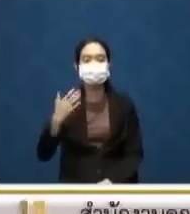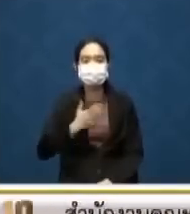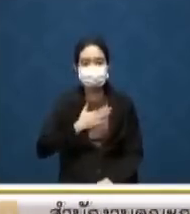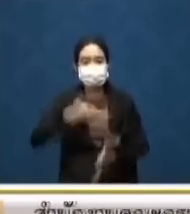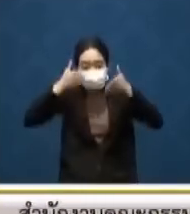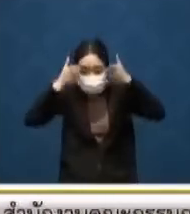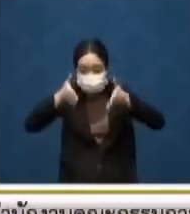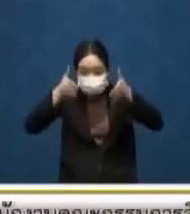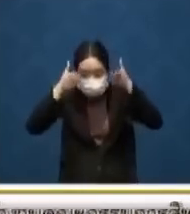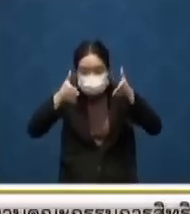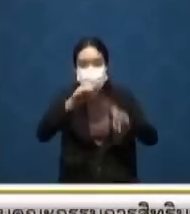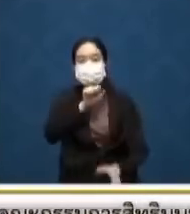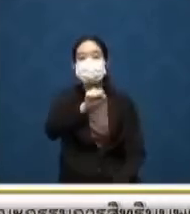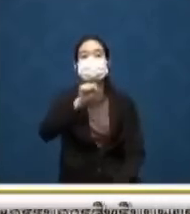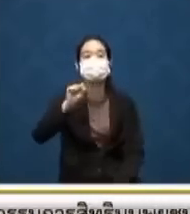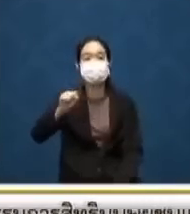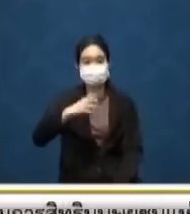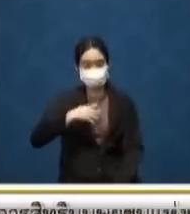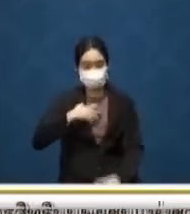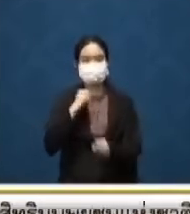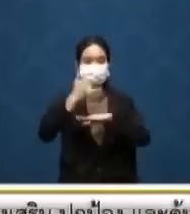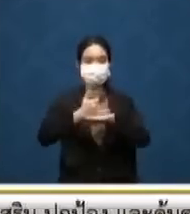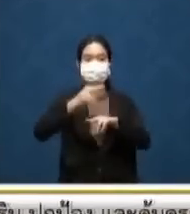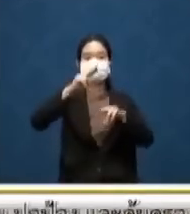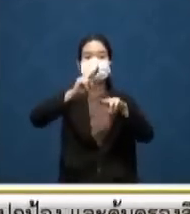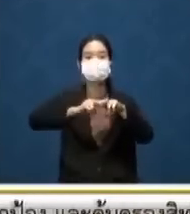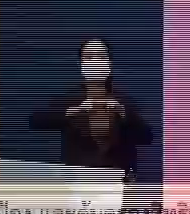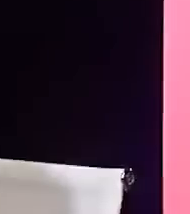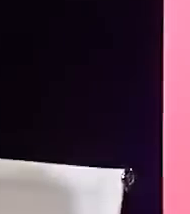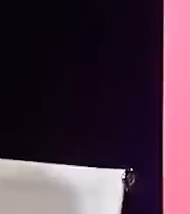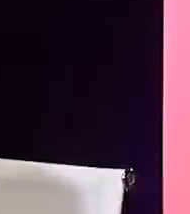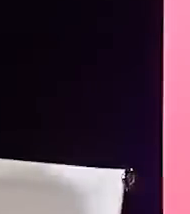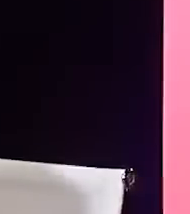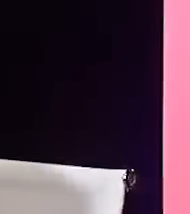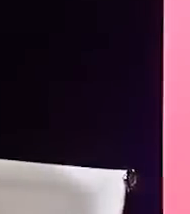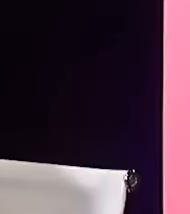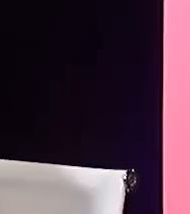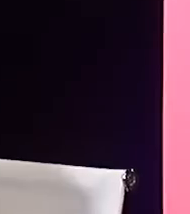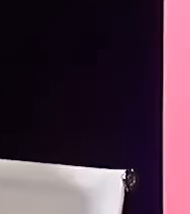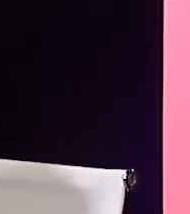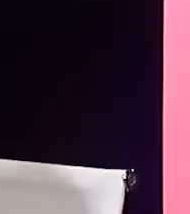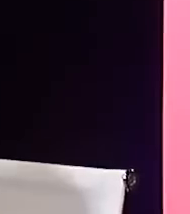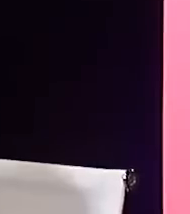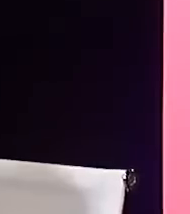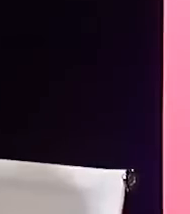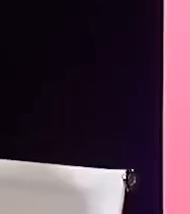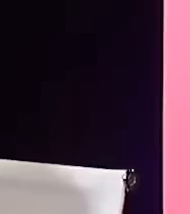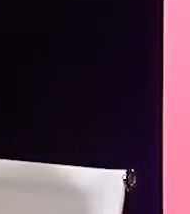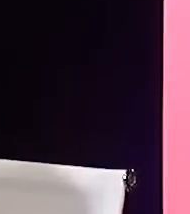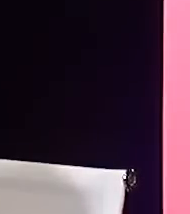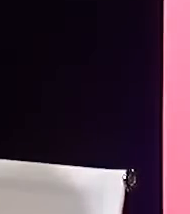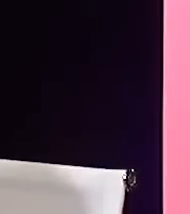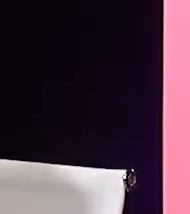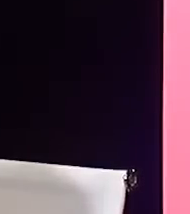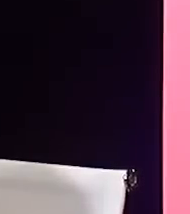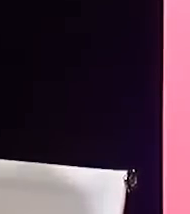แต่อาจจะไปยืมป่ากกตมาพูดแทนและคนที่มีอำนาจในการเสนอยุทธศาสตร์ไม่ใช่ใครอื่น